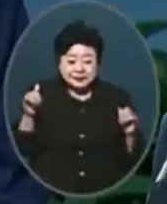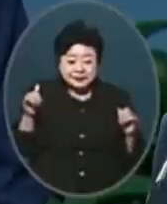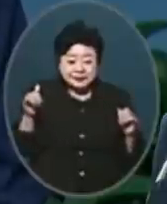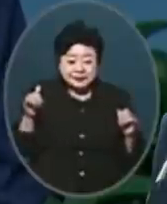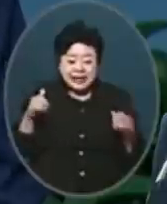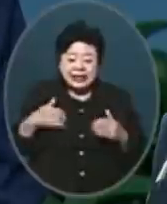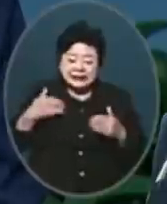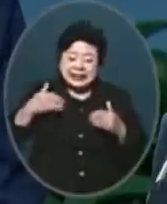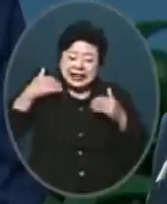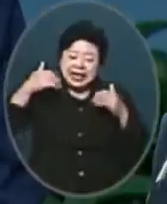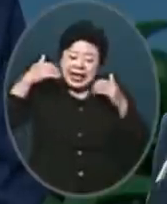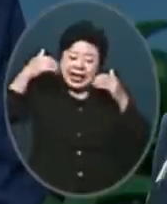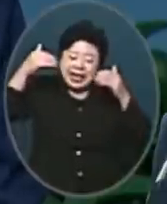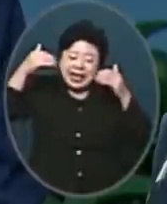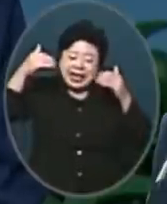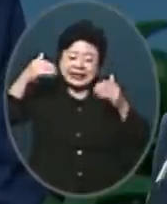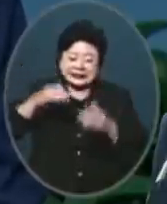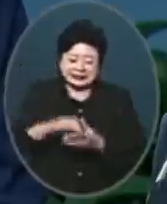자라나면